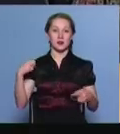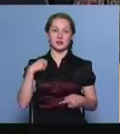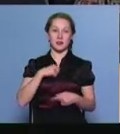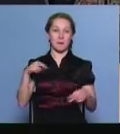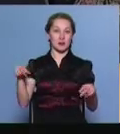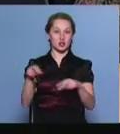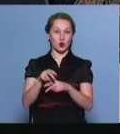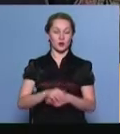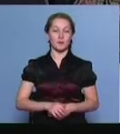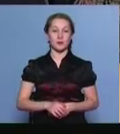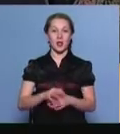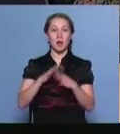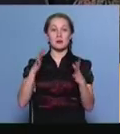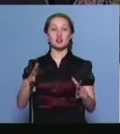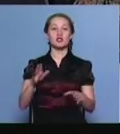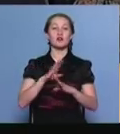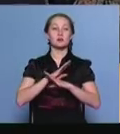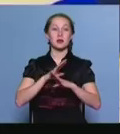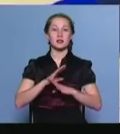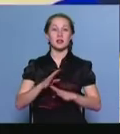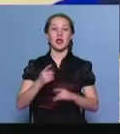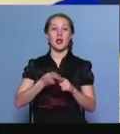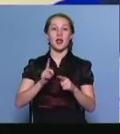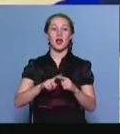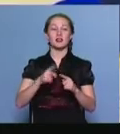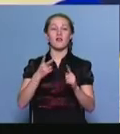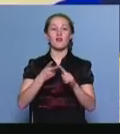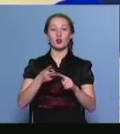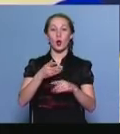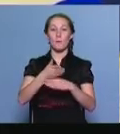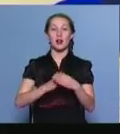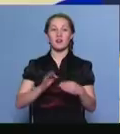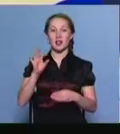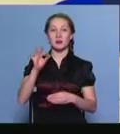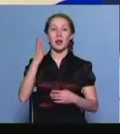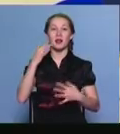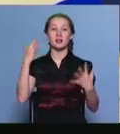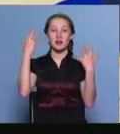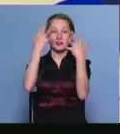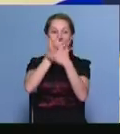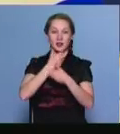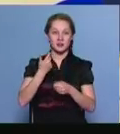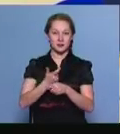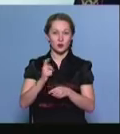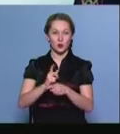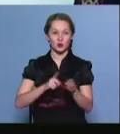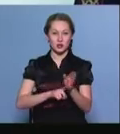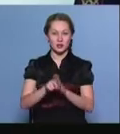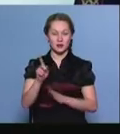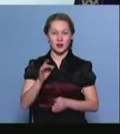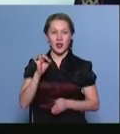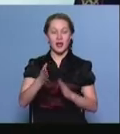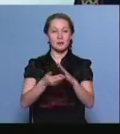Причем большинство смертельных наездов произошли во второй половине октября, как раз когда световой день уже сильно сократился, констатируют в ГИБДД и